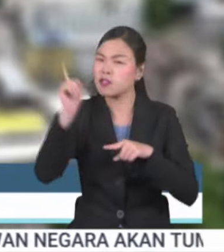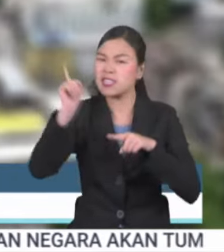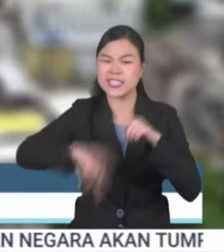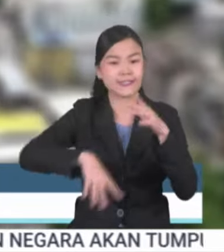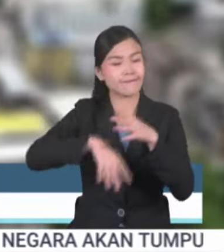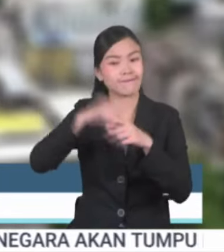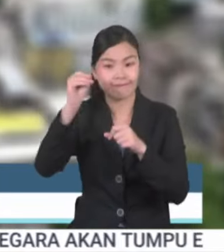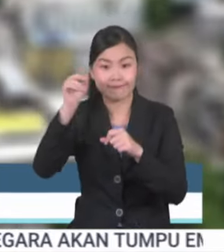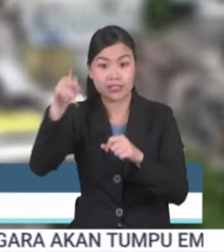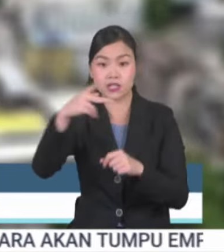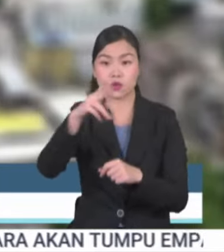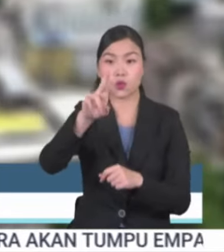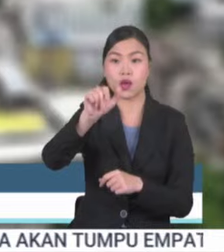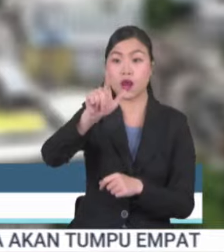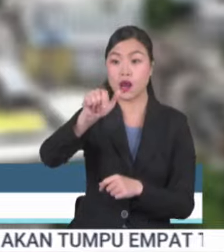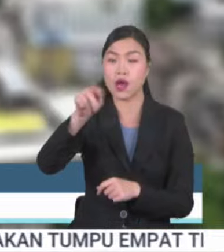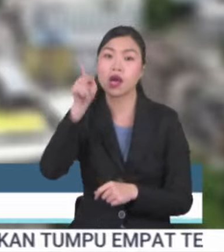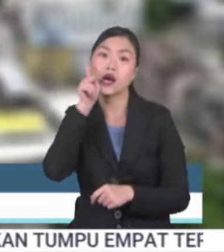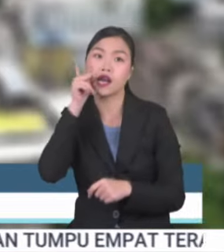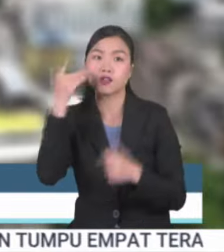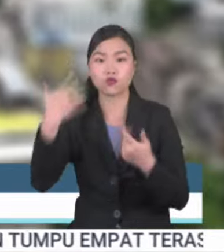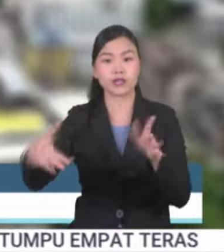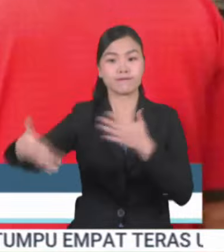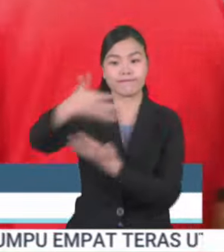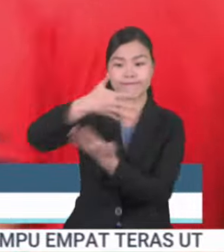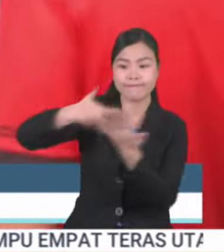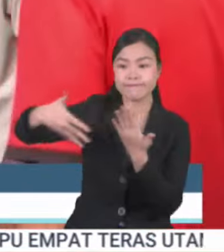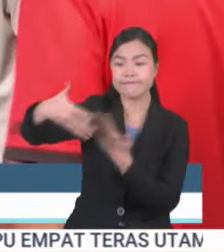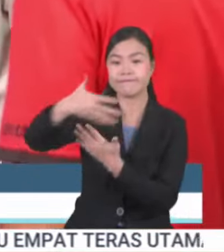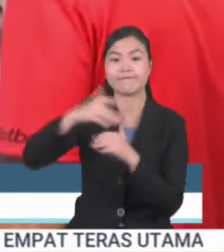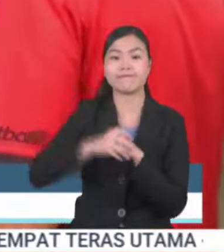di Kuala Kedah disantuni.